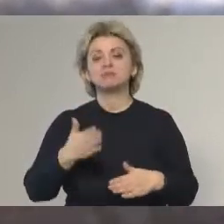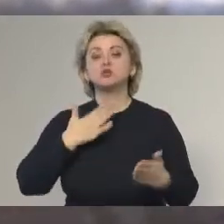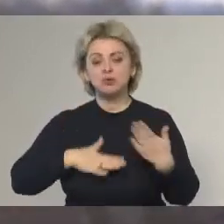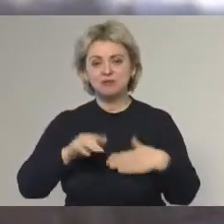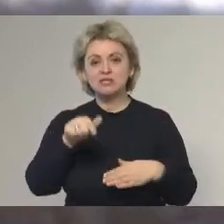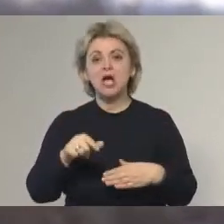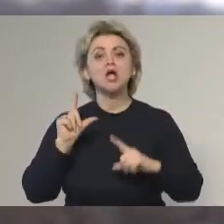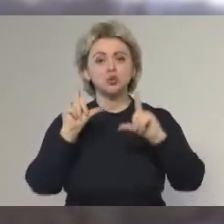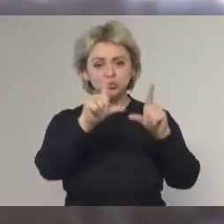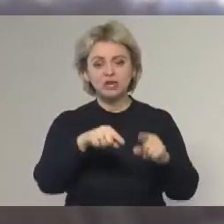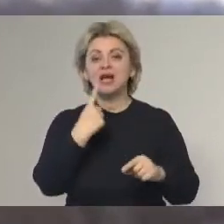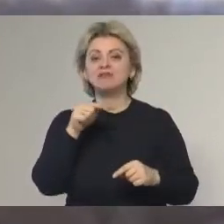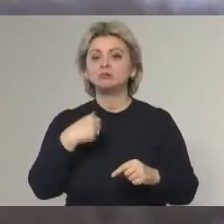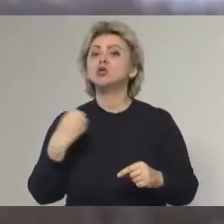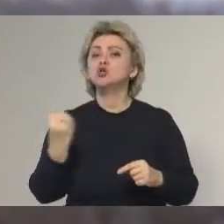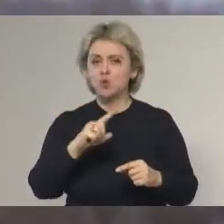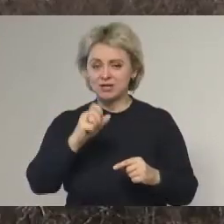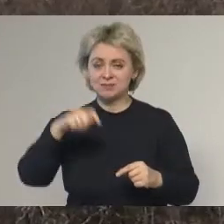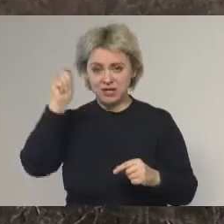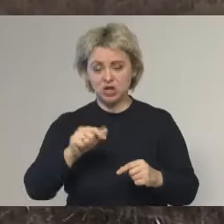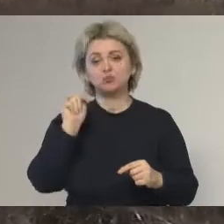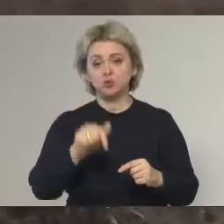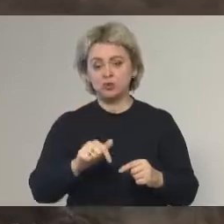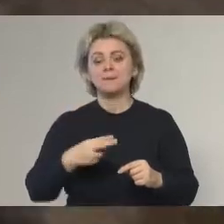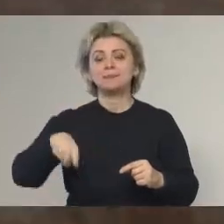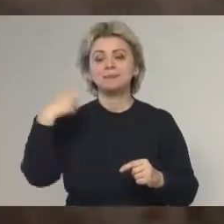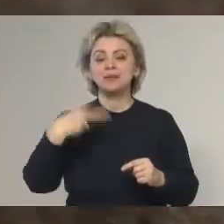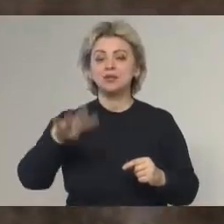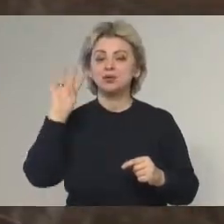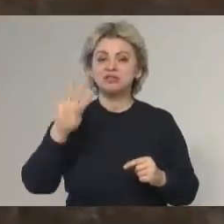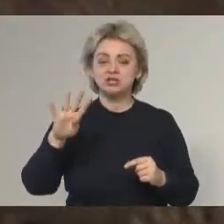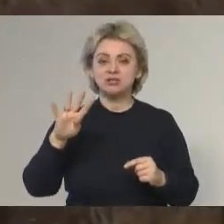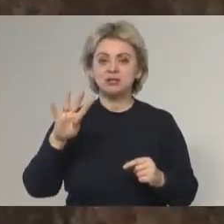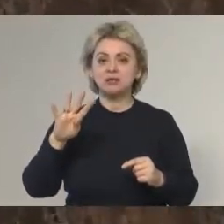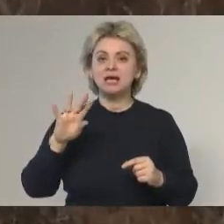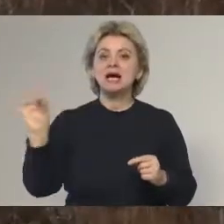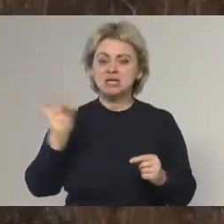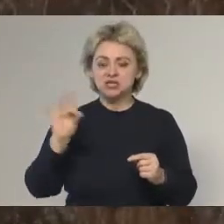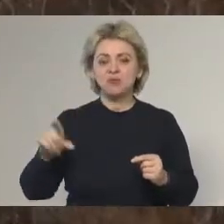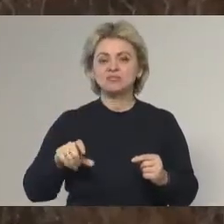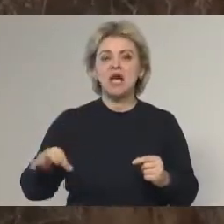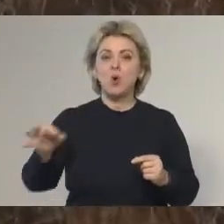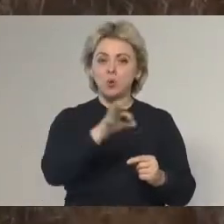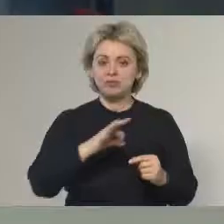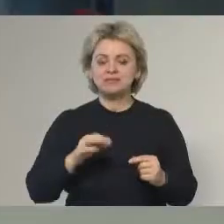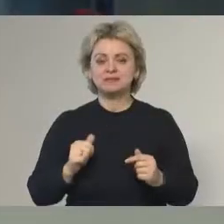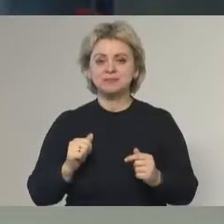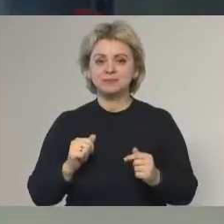с удовольствием, они уезжают и говорят, мы еще раз сюда приедем. Марина Черных, Юрий Санкин, Дон 24, Ростовская область.